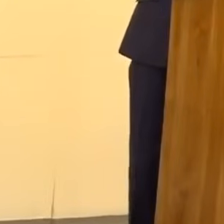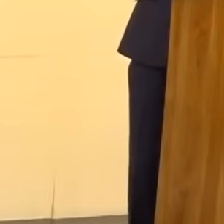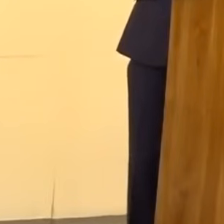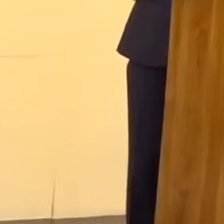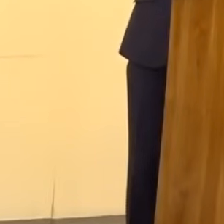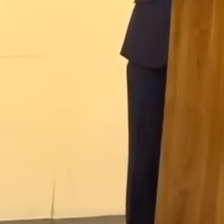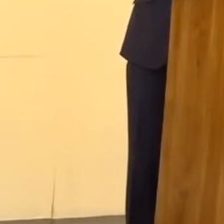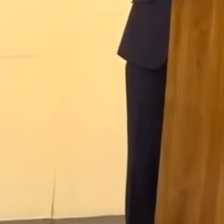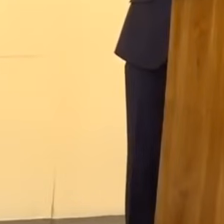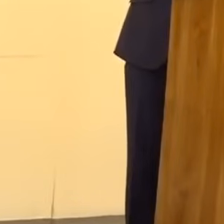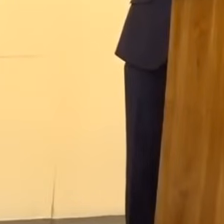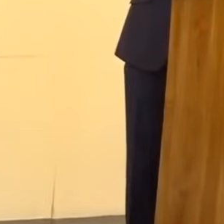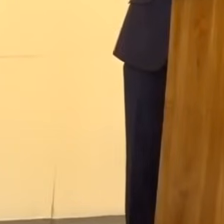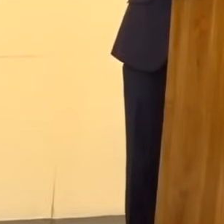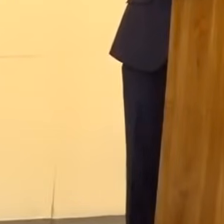cette audience,